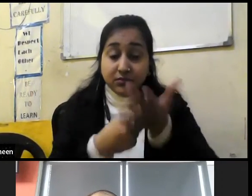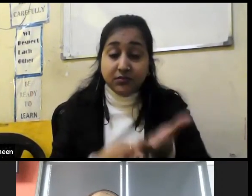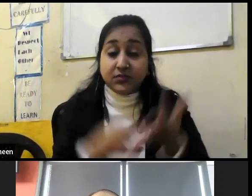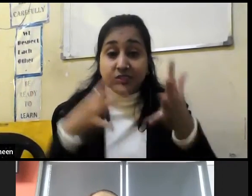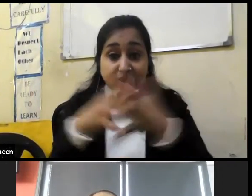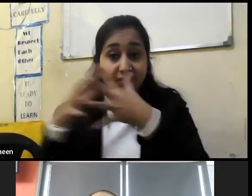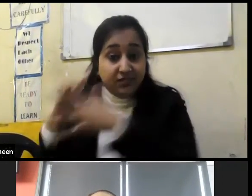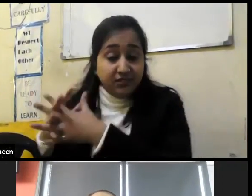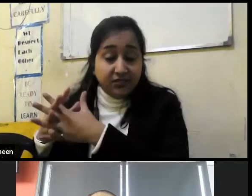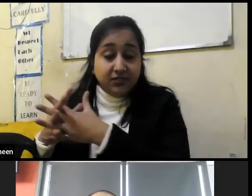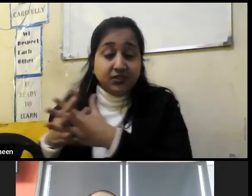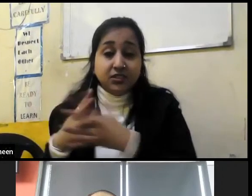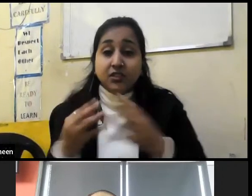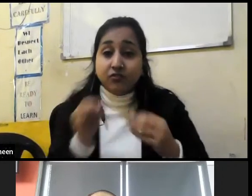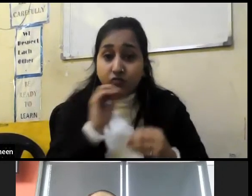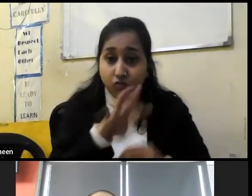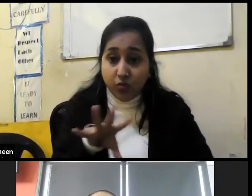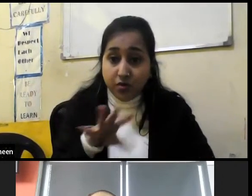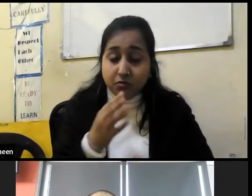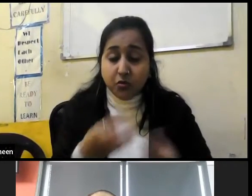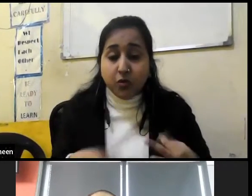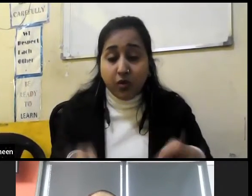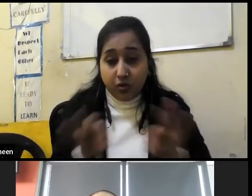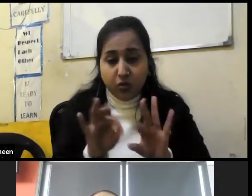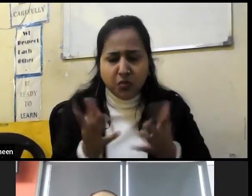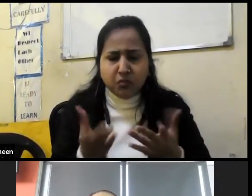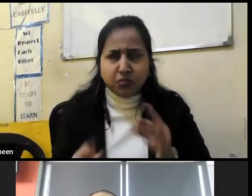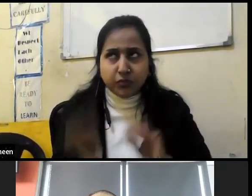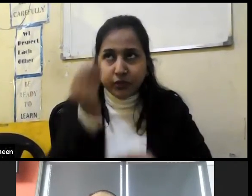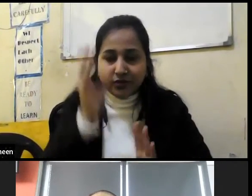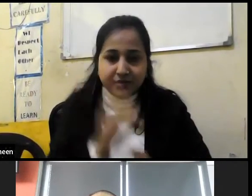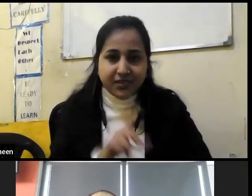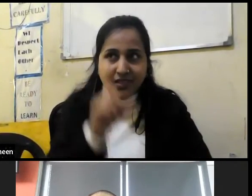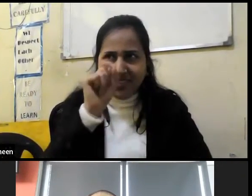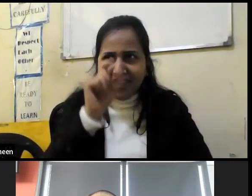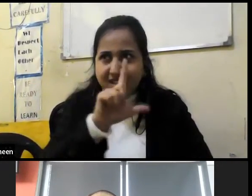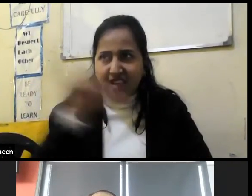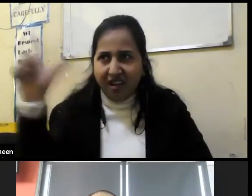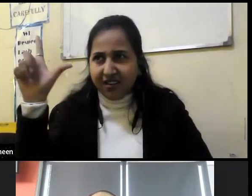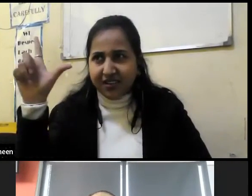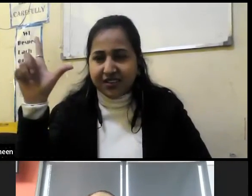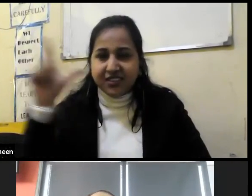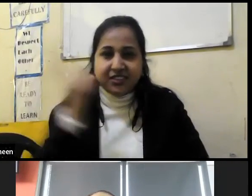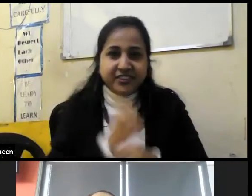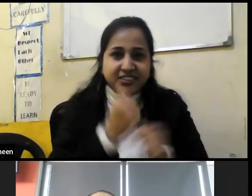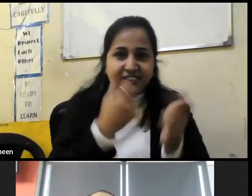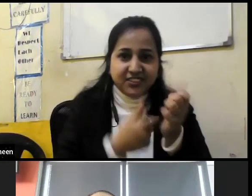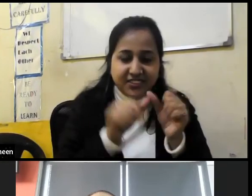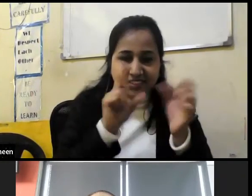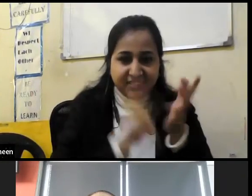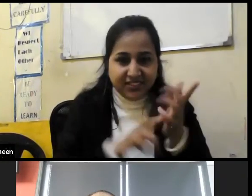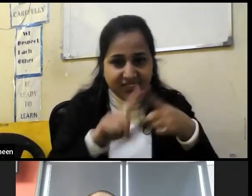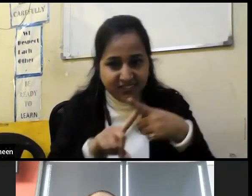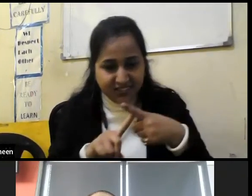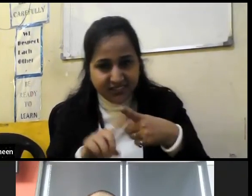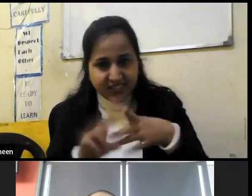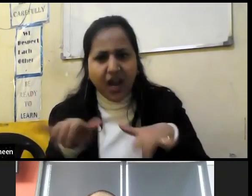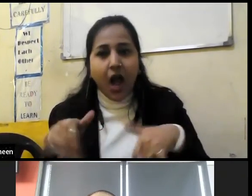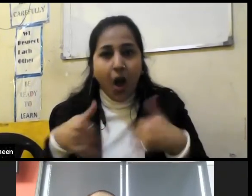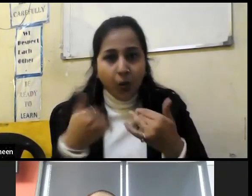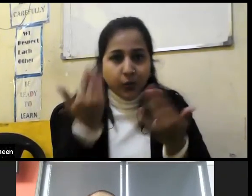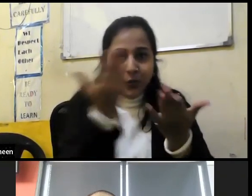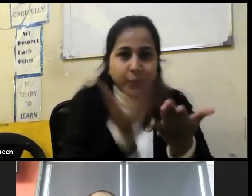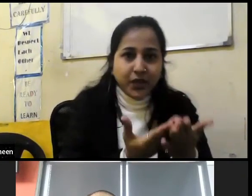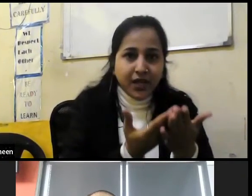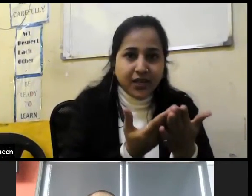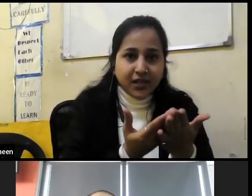इन सब की इंफॉर्मेशन होगी तो और भी अच्छा रहेगा. आपने 10 लाख रुपए की ग्रांट की बात की, और कैसे मिल सकता है, क्यों किसको मिल